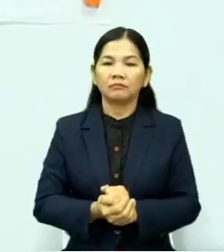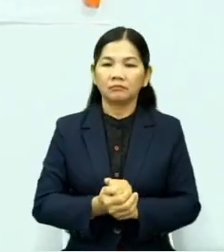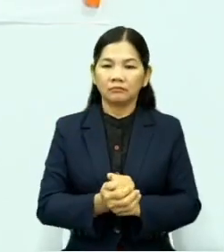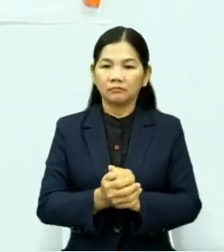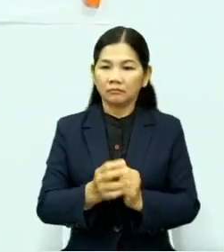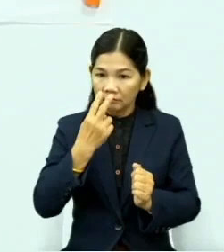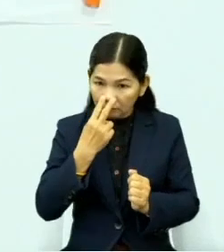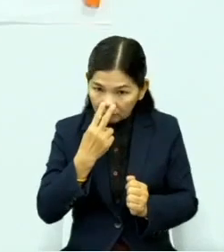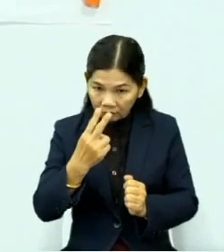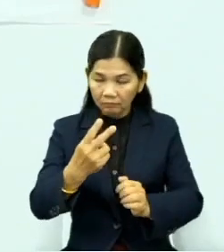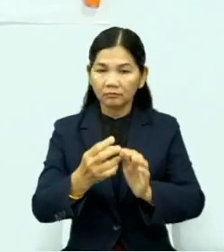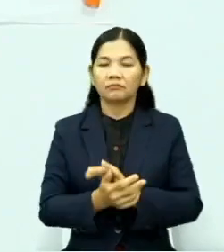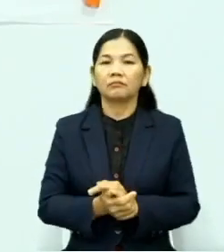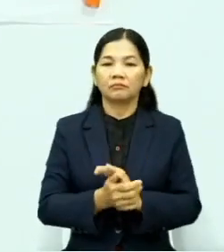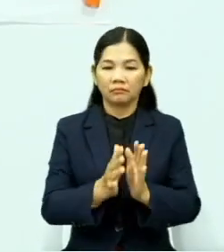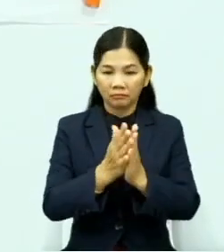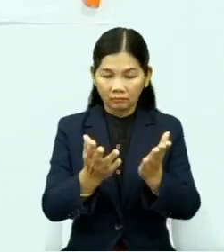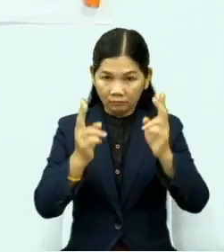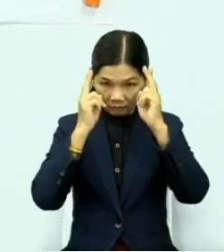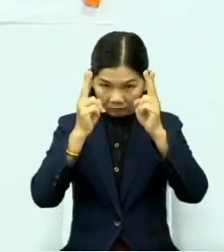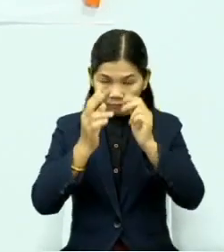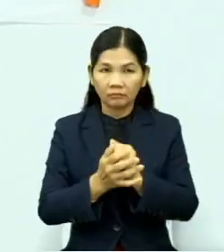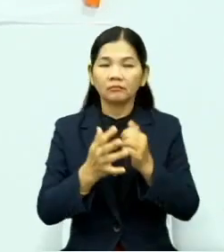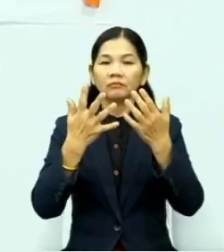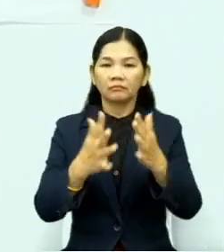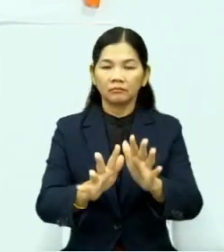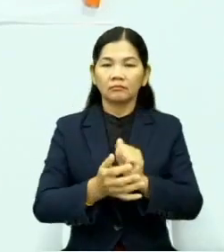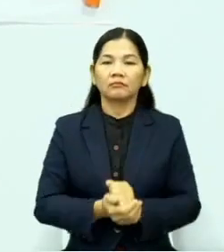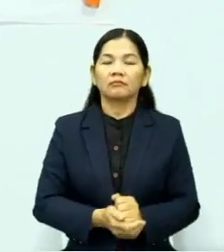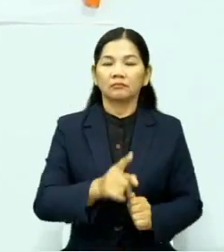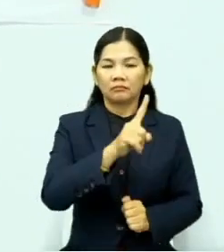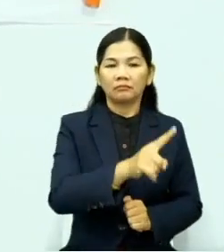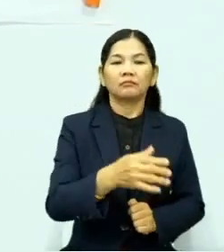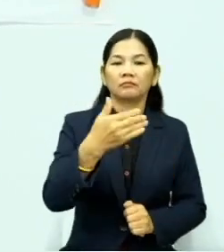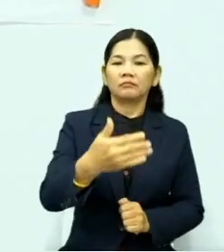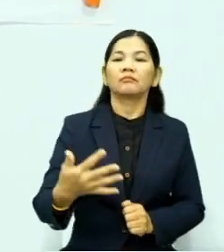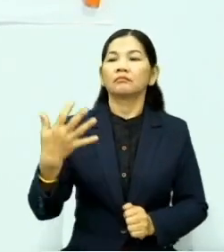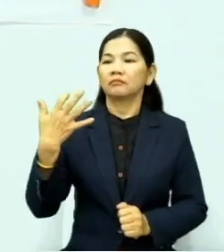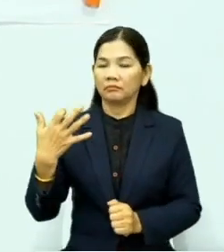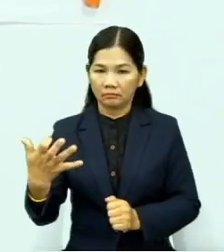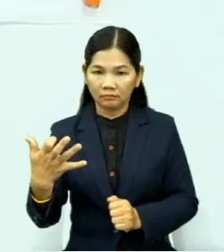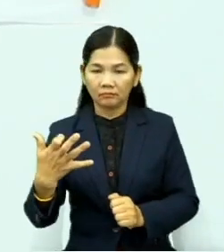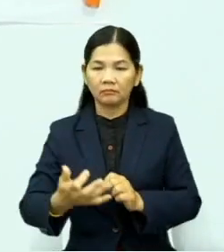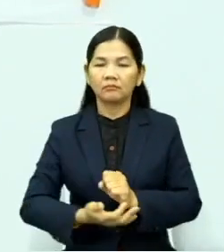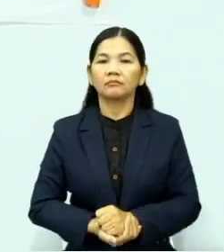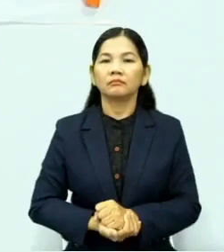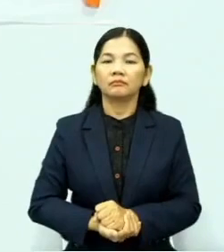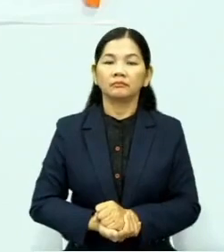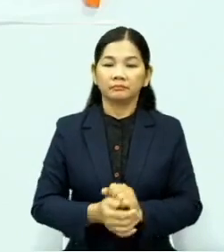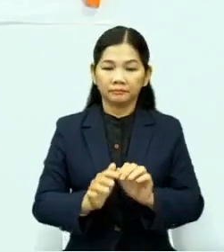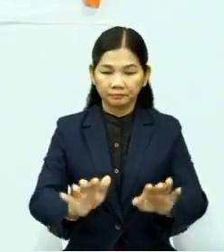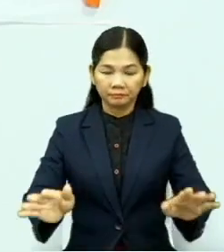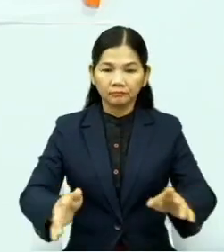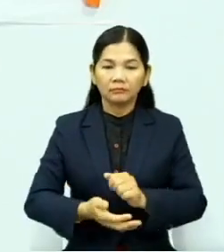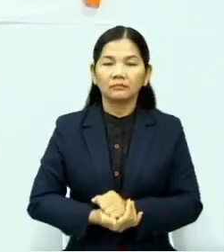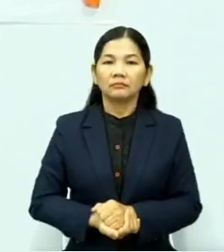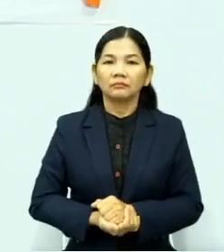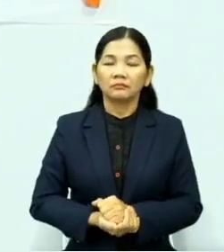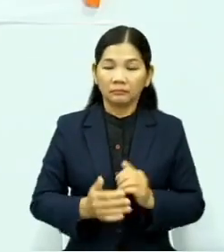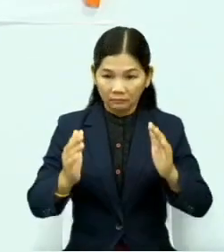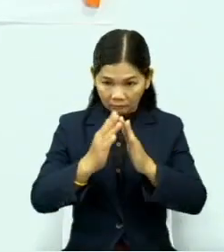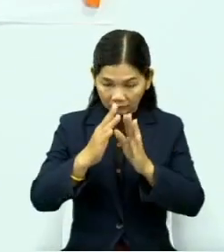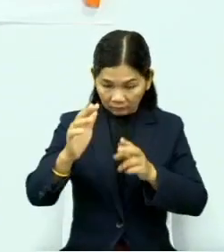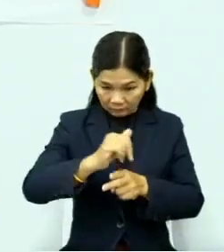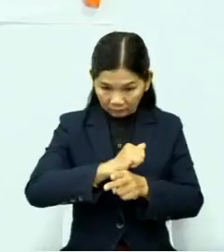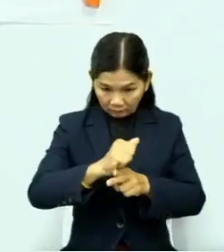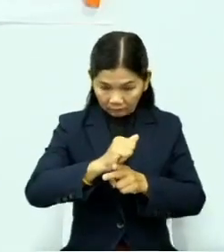ai cọt tám chà sập hơi sắc xa cô được bảo con bán cứ nơi tầm qua tim mùi rối cài sắp rầm bầy nè con chà sầm rạp bị ca